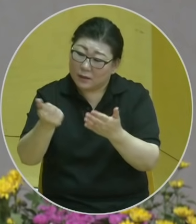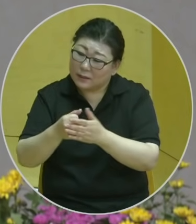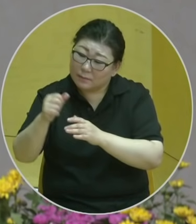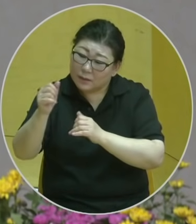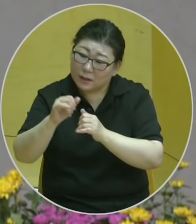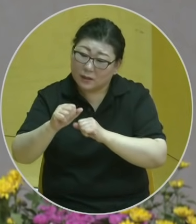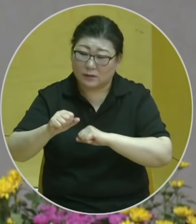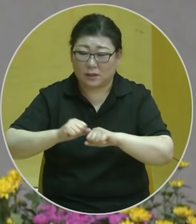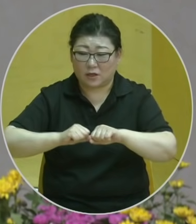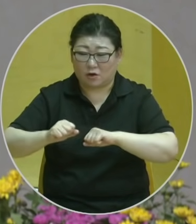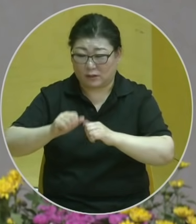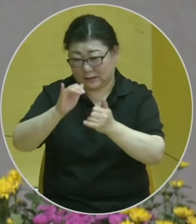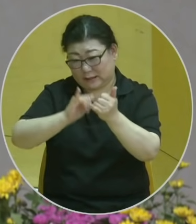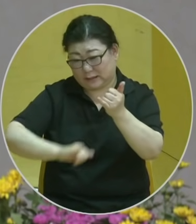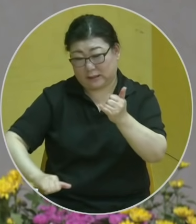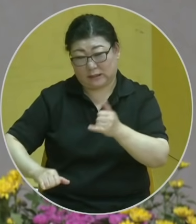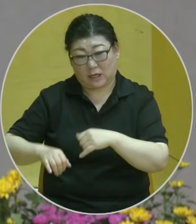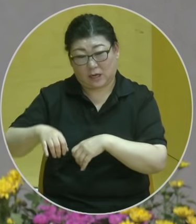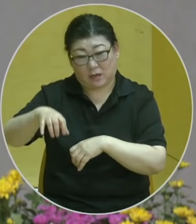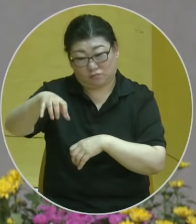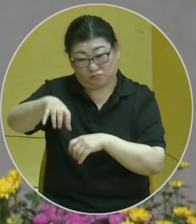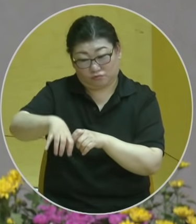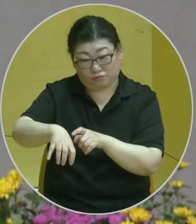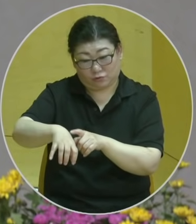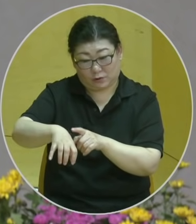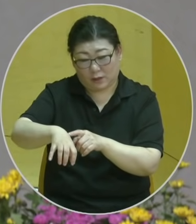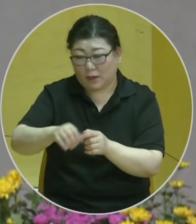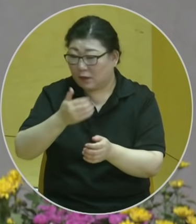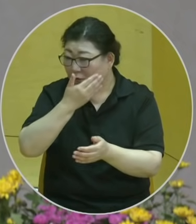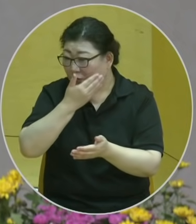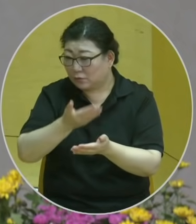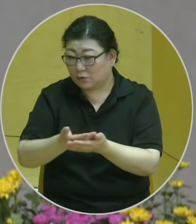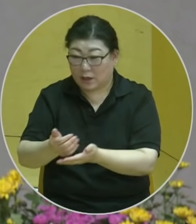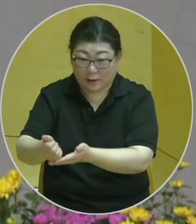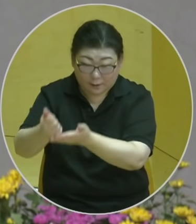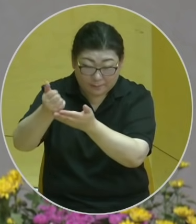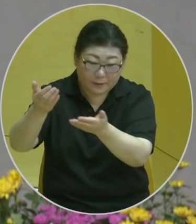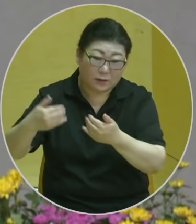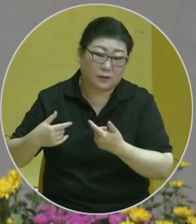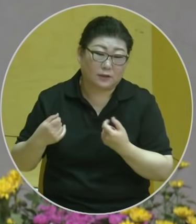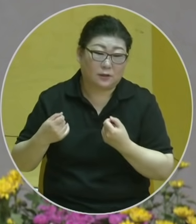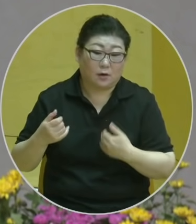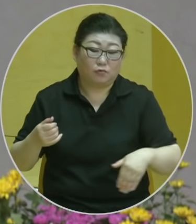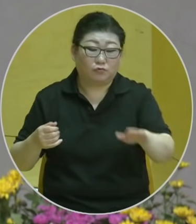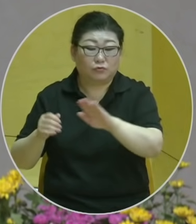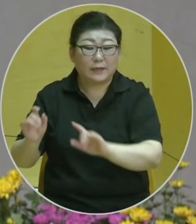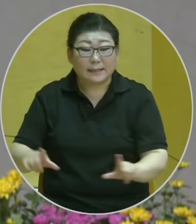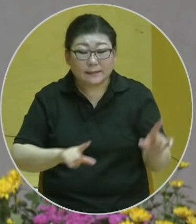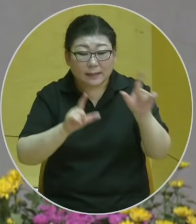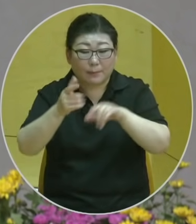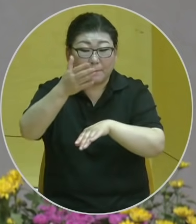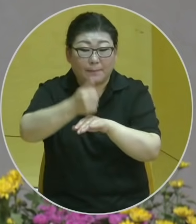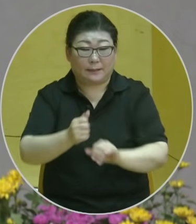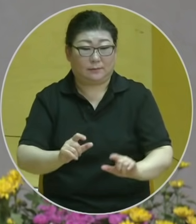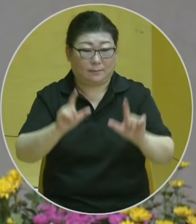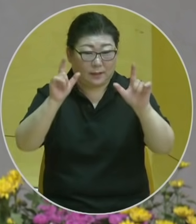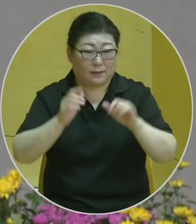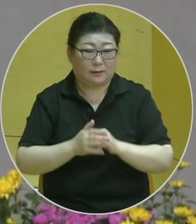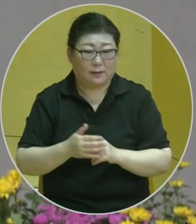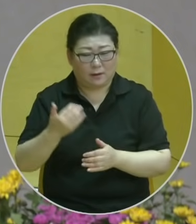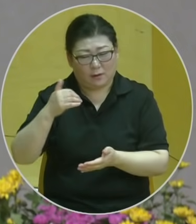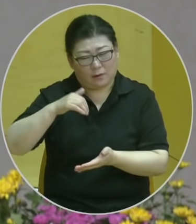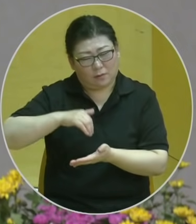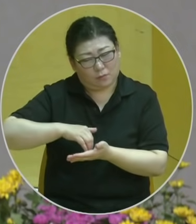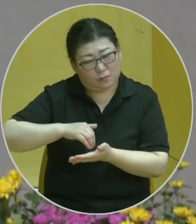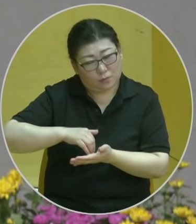귀한 인물이 된 것처럼 우리의 삶이 마지막 끝나는 날 후회함이 없이 정말